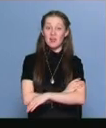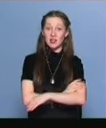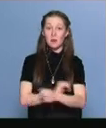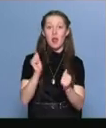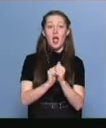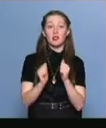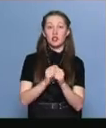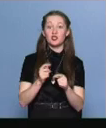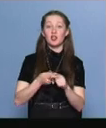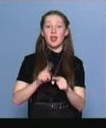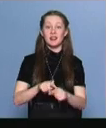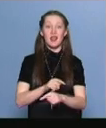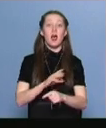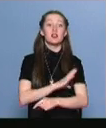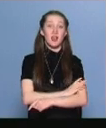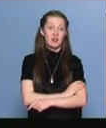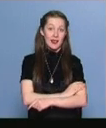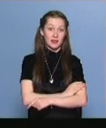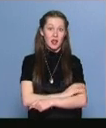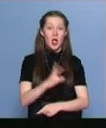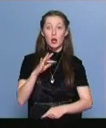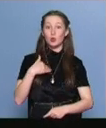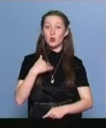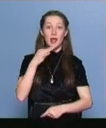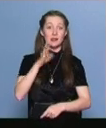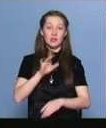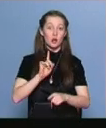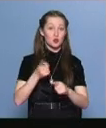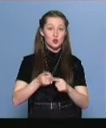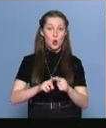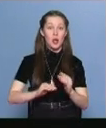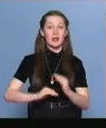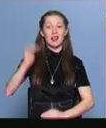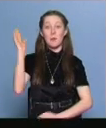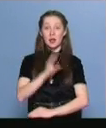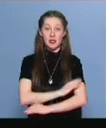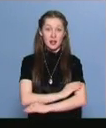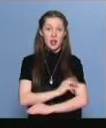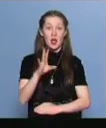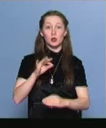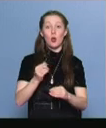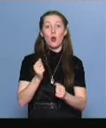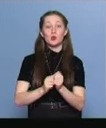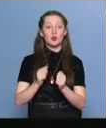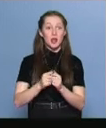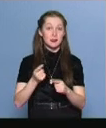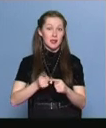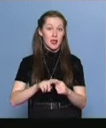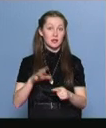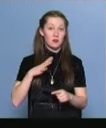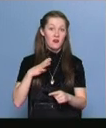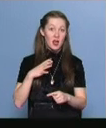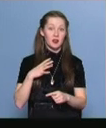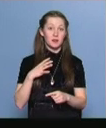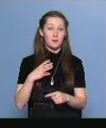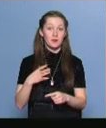всего это артериальное давление, но я не скажу, что это гипертония. Очень часто это функционального